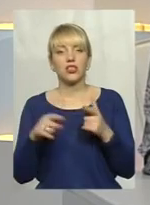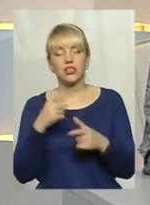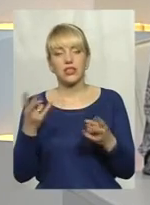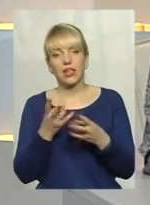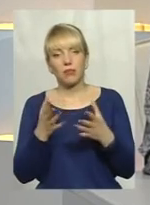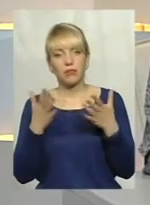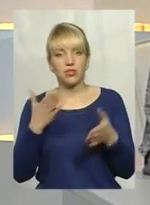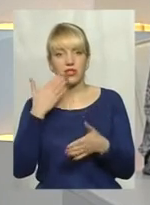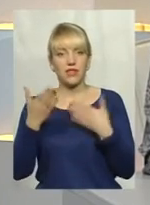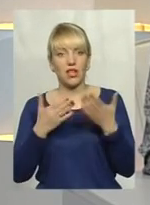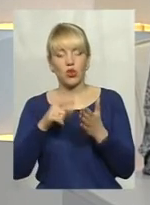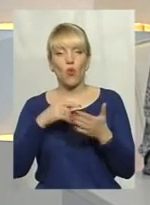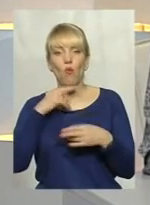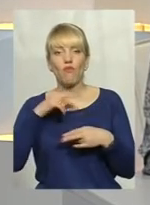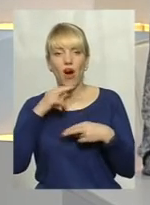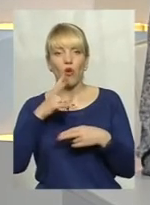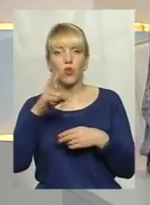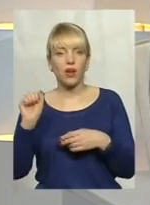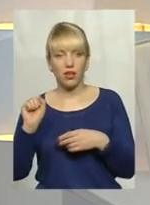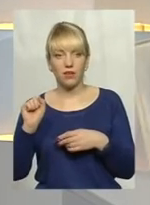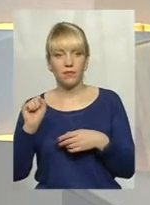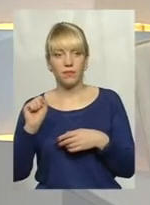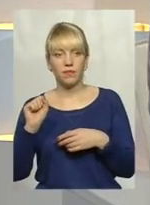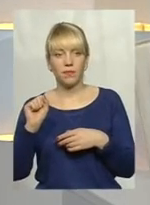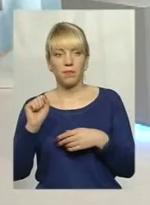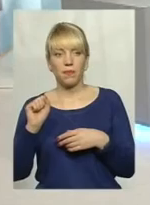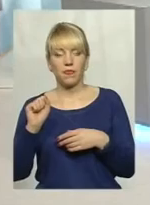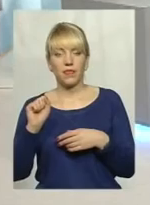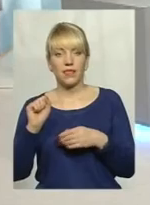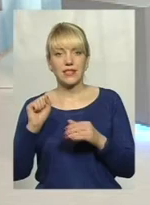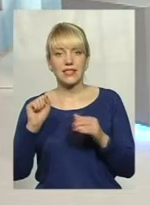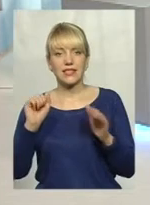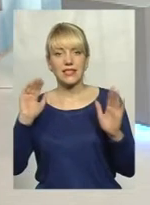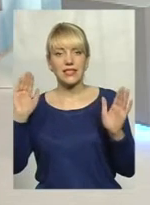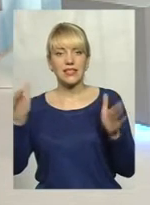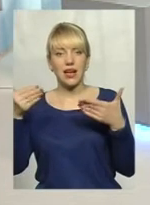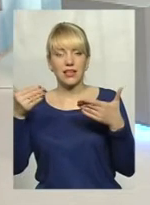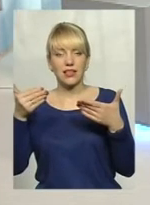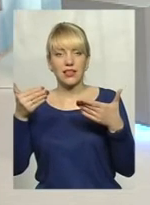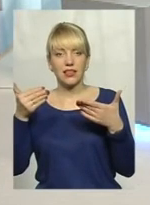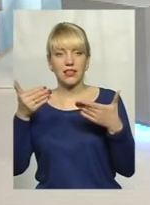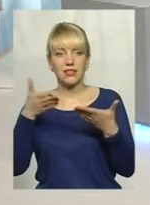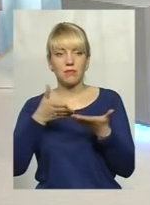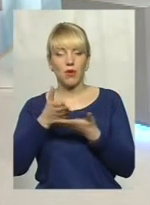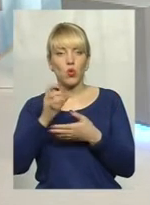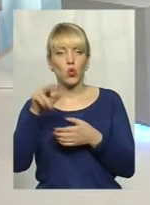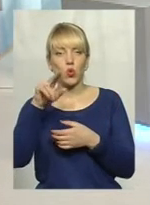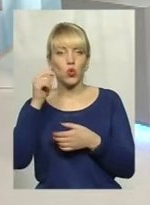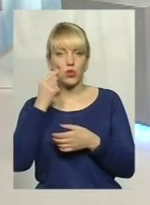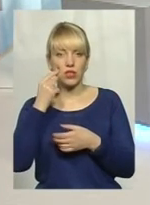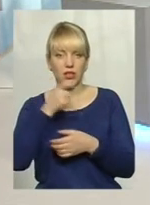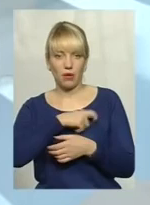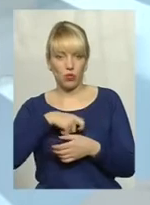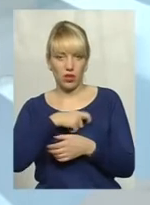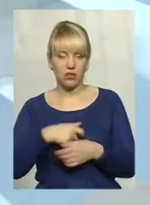більше звертати увагу на, ну, скажімо так, заклики спрямовувати до сумління депутатів? Ну,